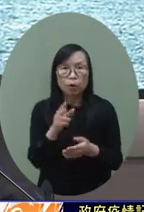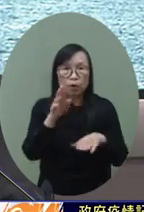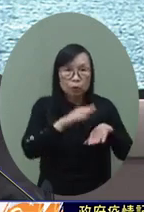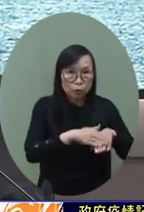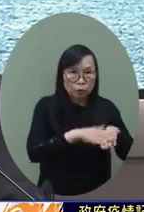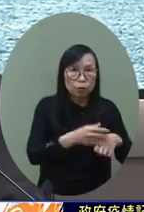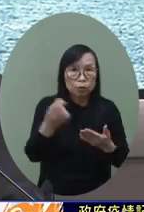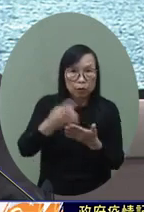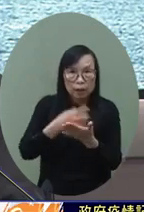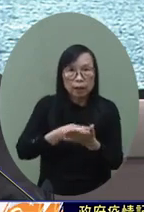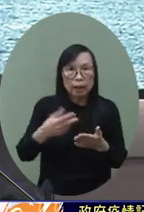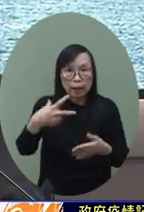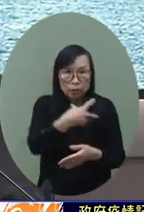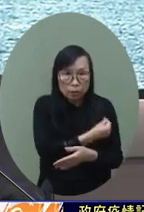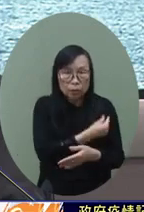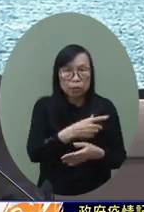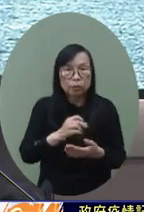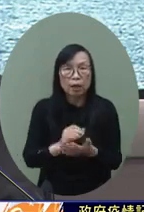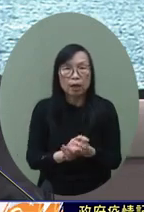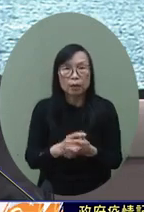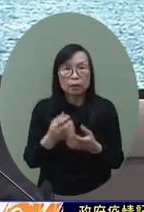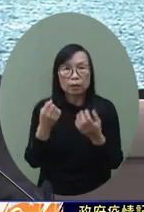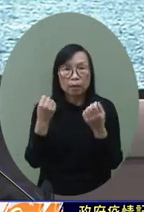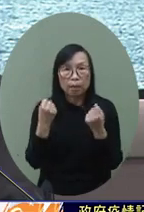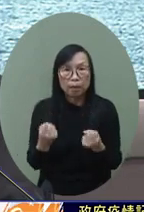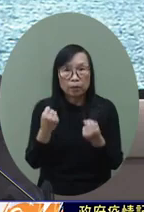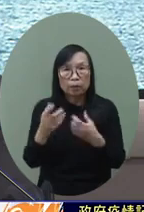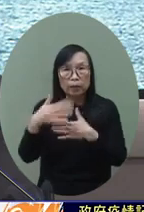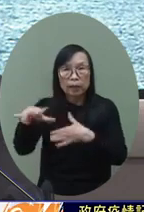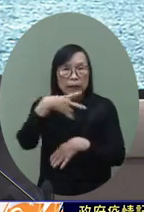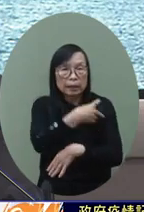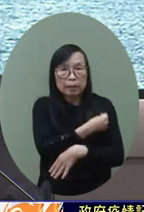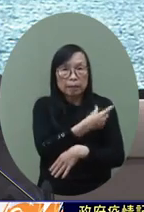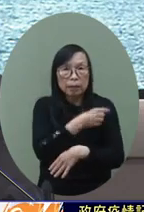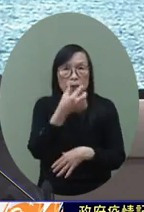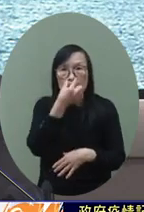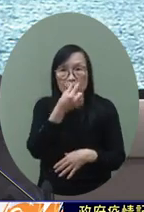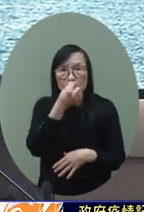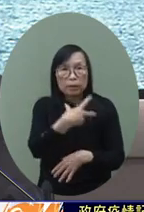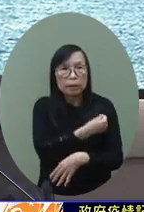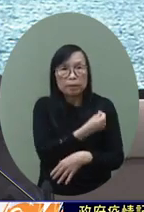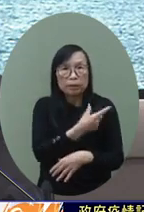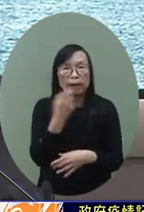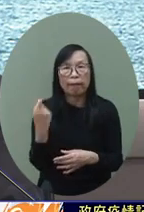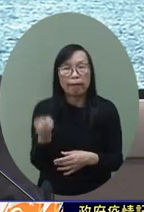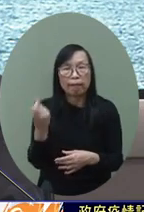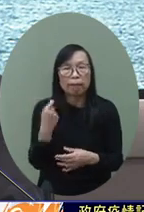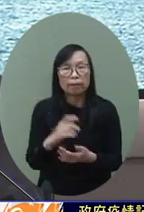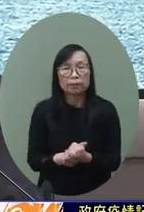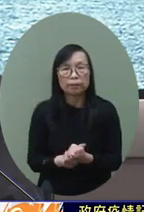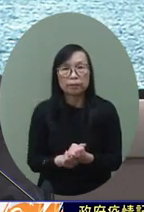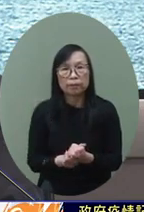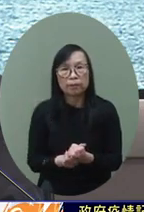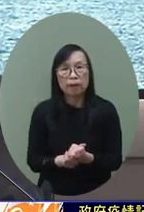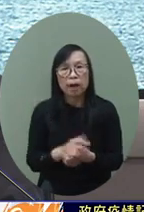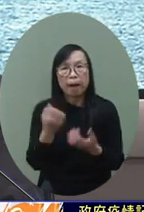啊、注射嗰個流程同一般我哋用開其他疫苗，譬如好似流感疫苗咁樣，係相對簡單嘅，用一啲